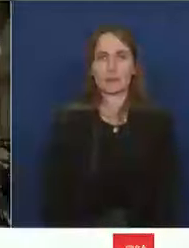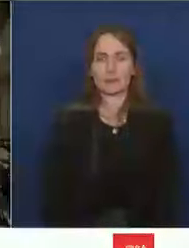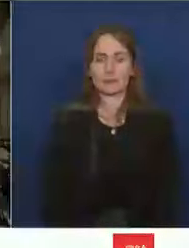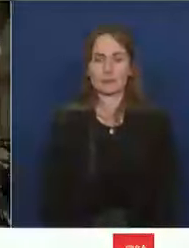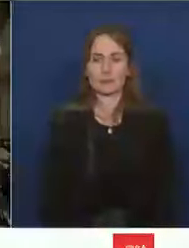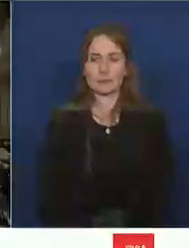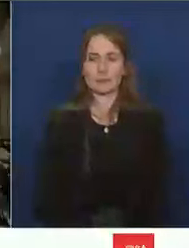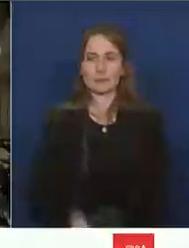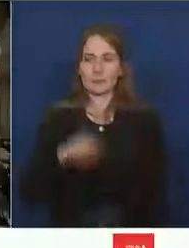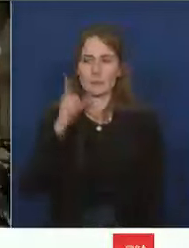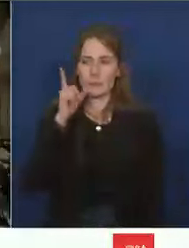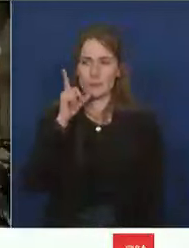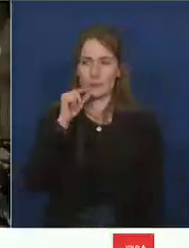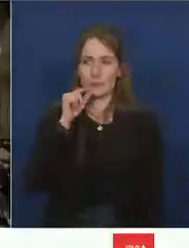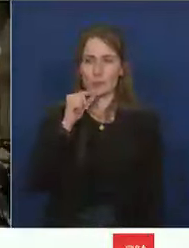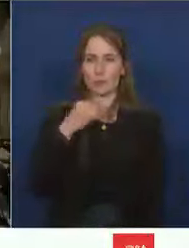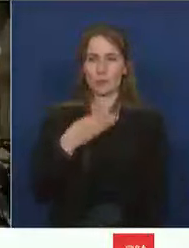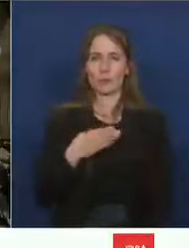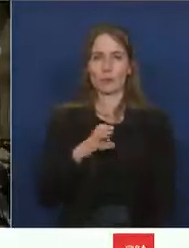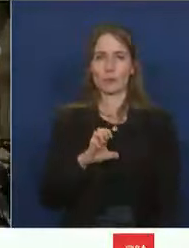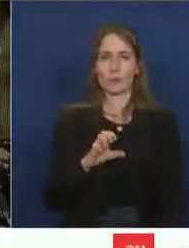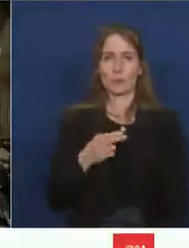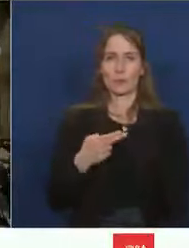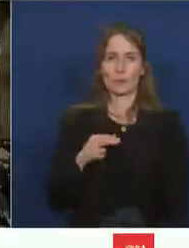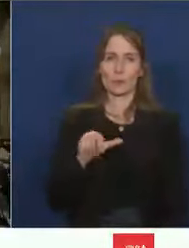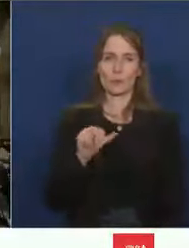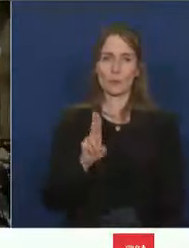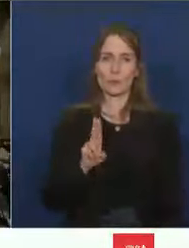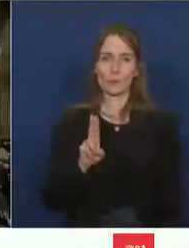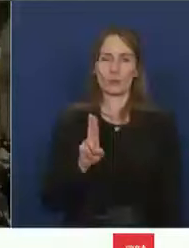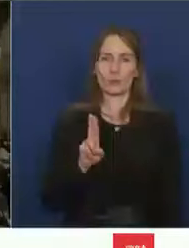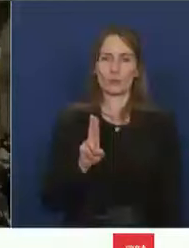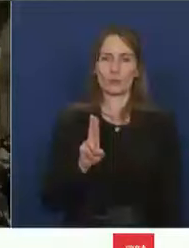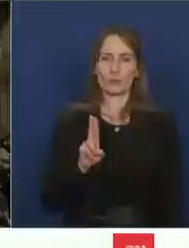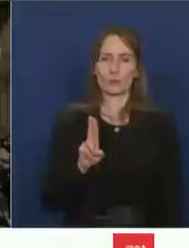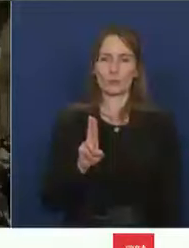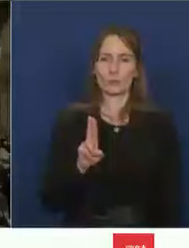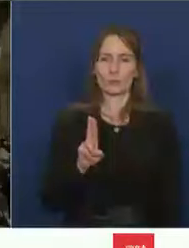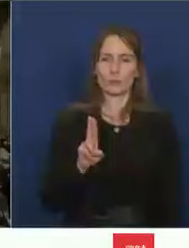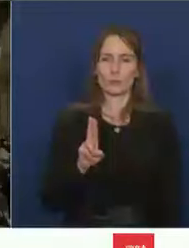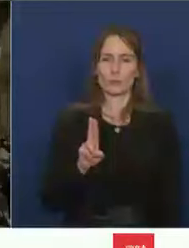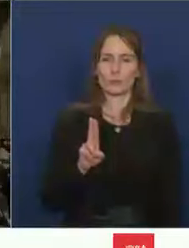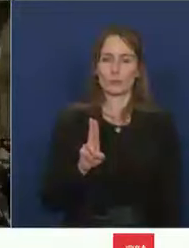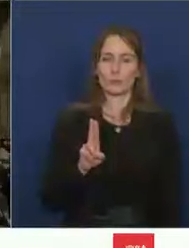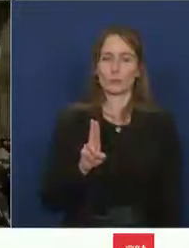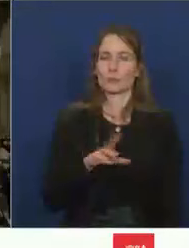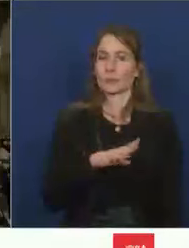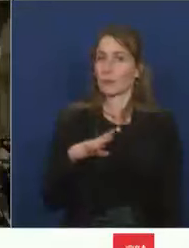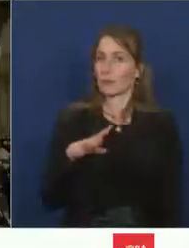Jean-Claude Menot, si on peut lui donner... Oui, non, mais j'ai vu, mais je préviens là-bas. Ouais. Madame le maire,